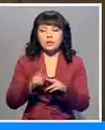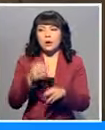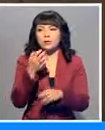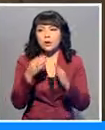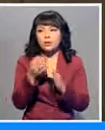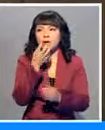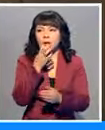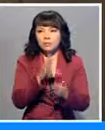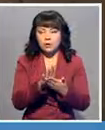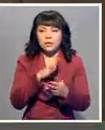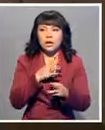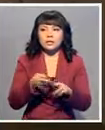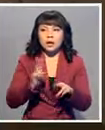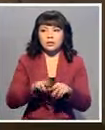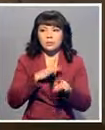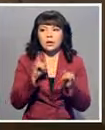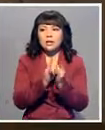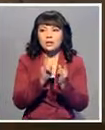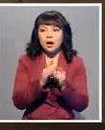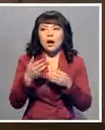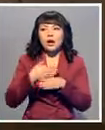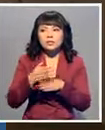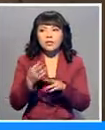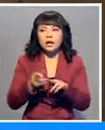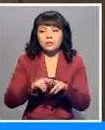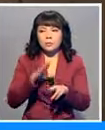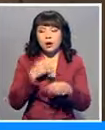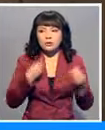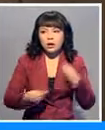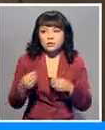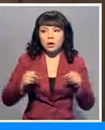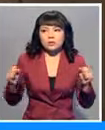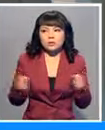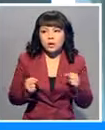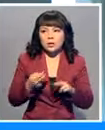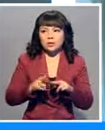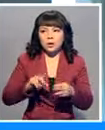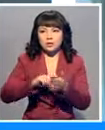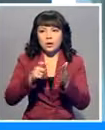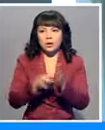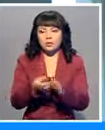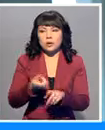болатын. Форчканы ашып қойып, жеңіл киіммен жүретінбіз. Қазір қалың киініп отырамыз оран үйде.